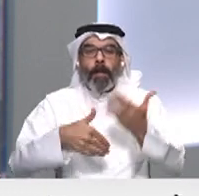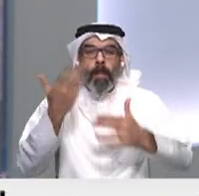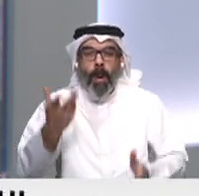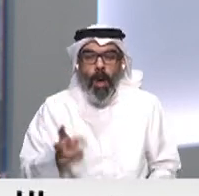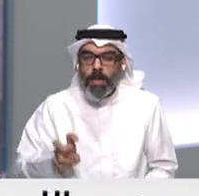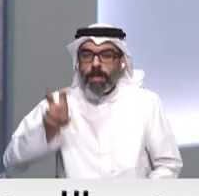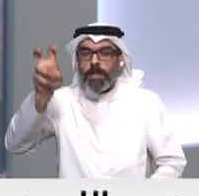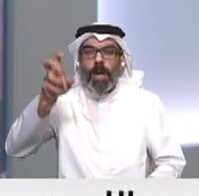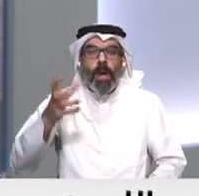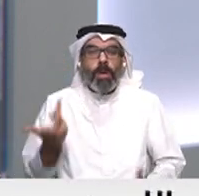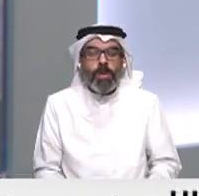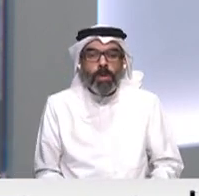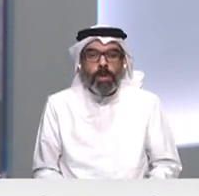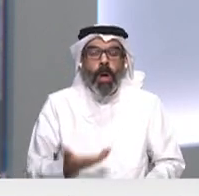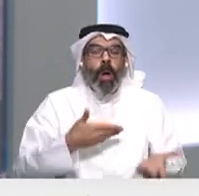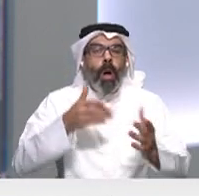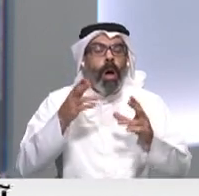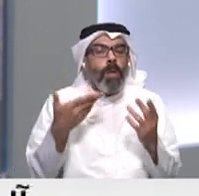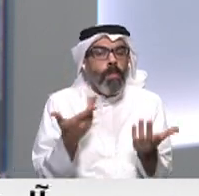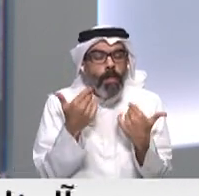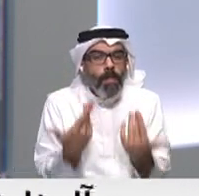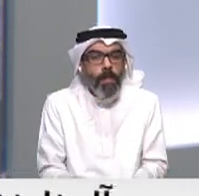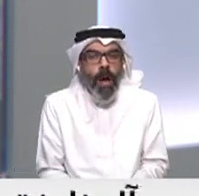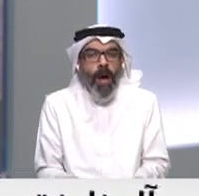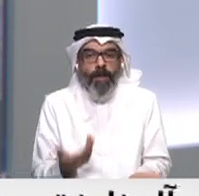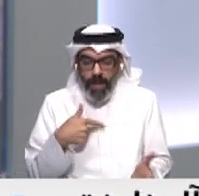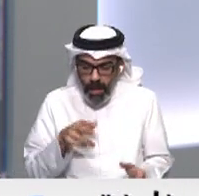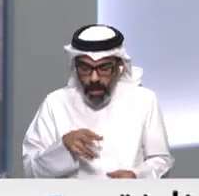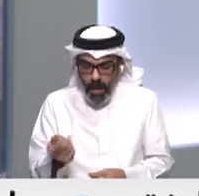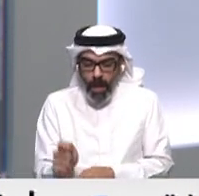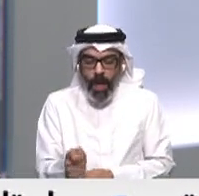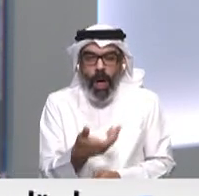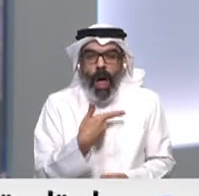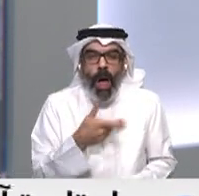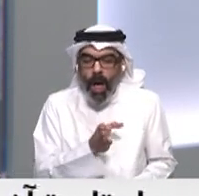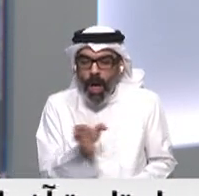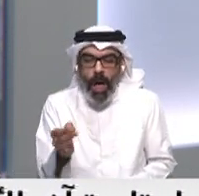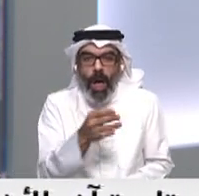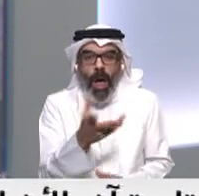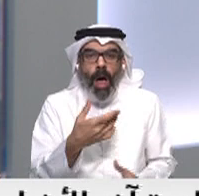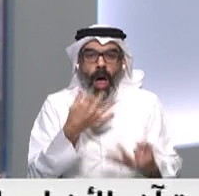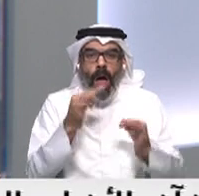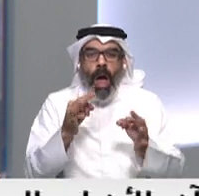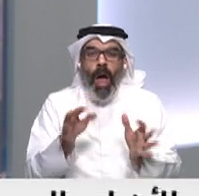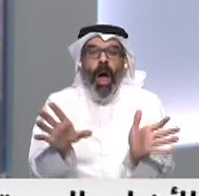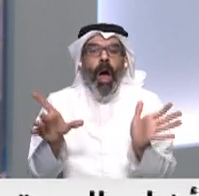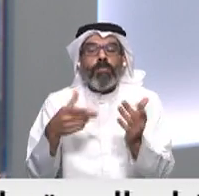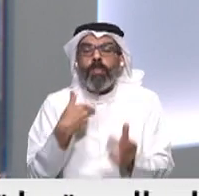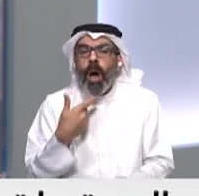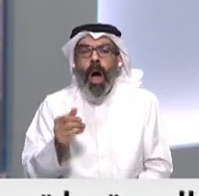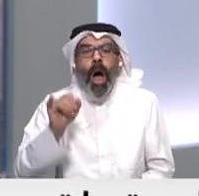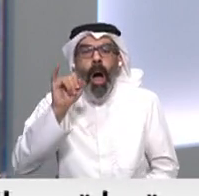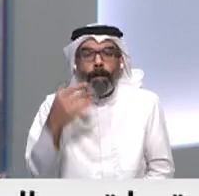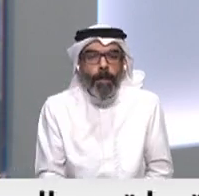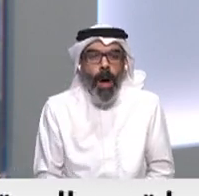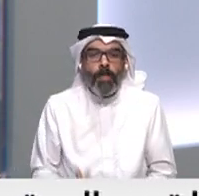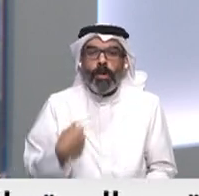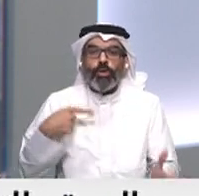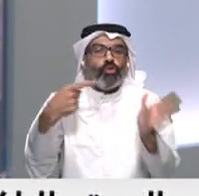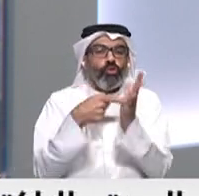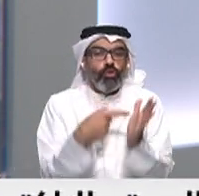ليستخدمها الكفيف، مطالبين بضرورة العمل على تهيئة الأماكن مثل الجامعات والعمل